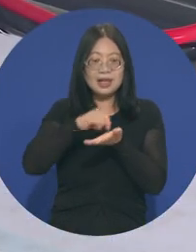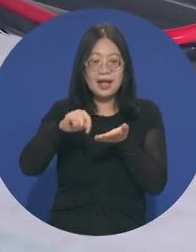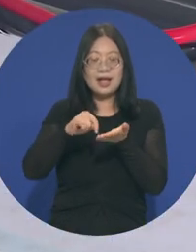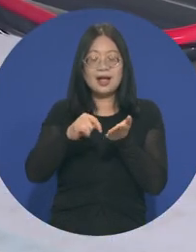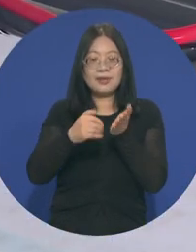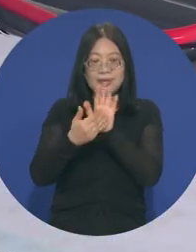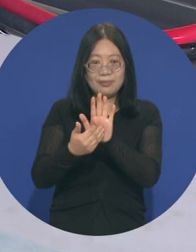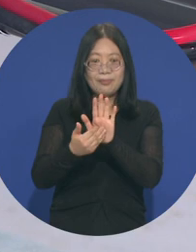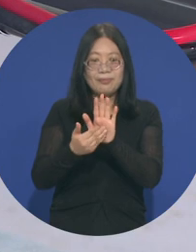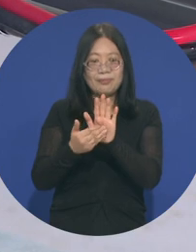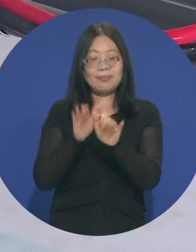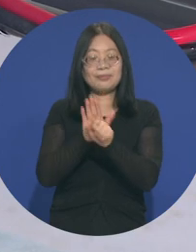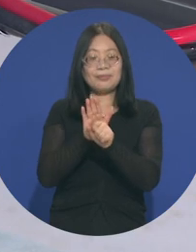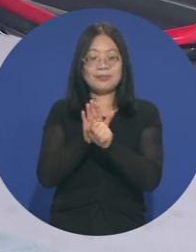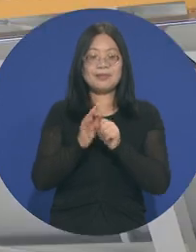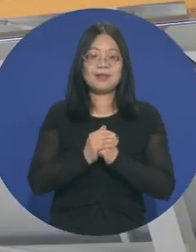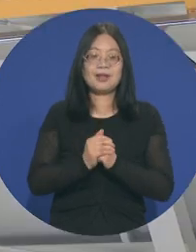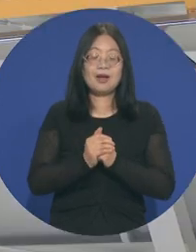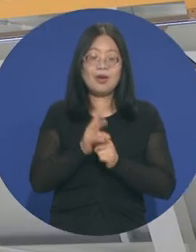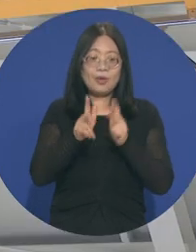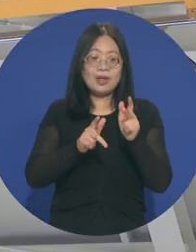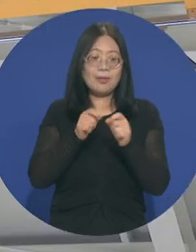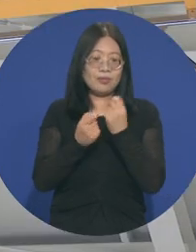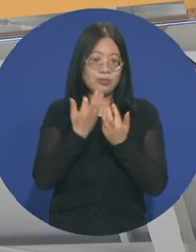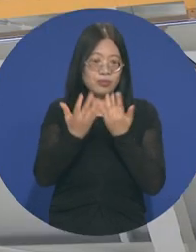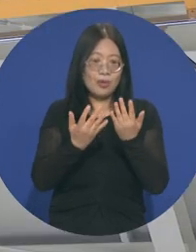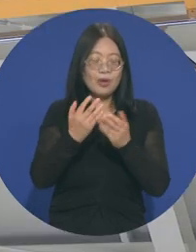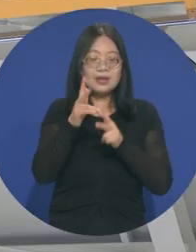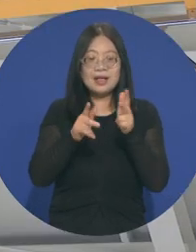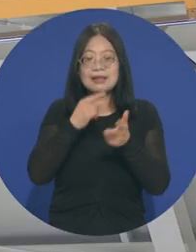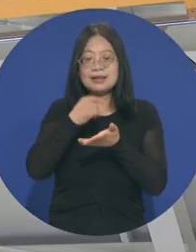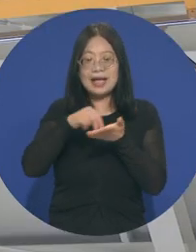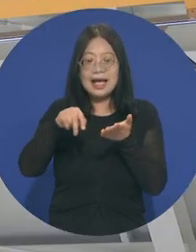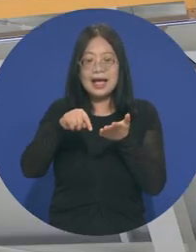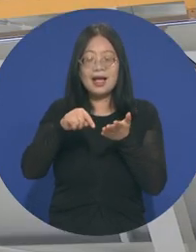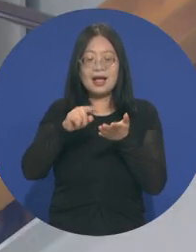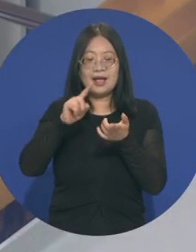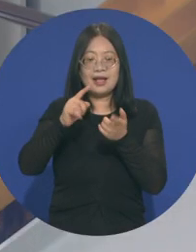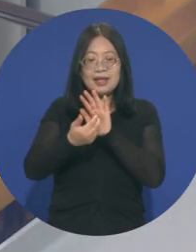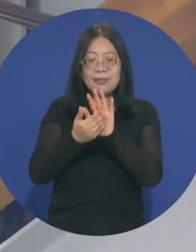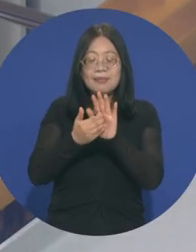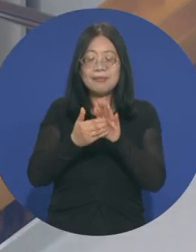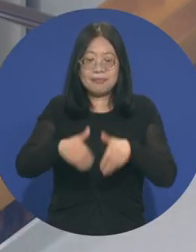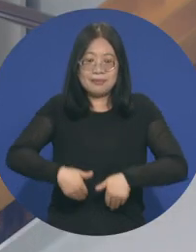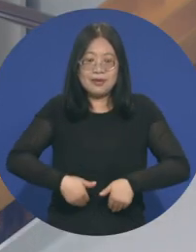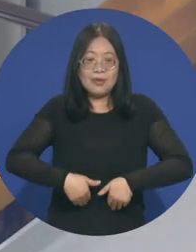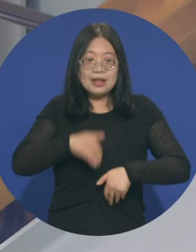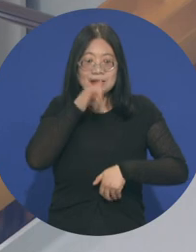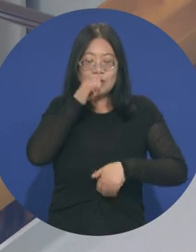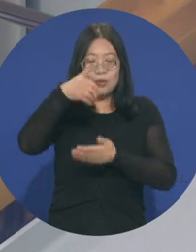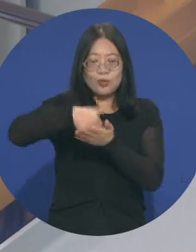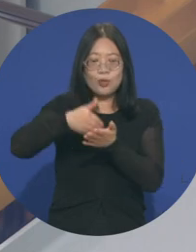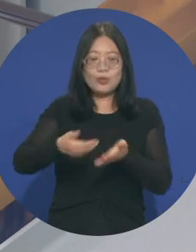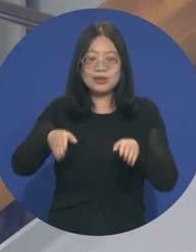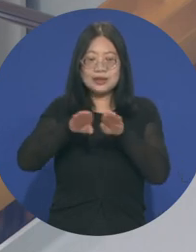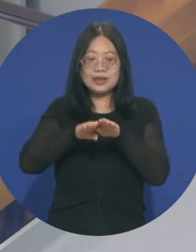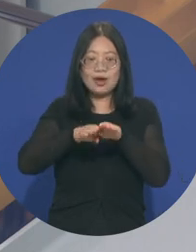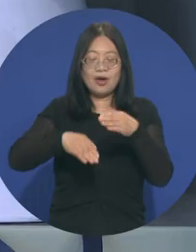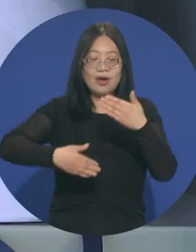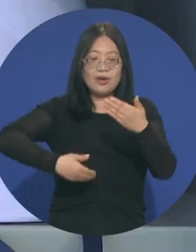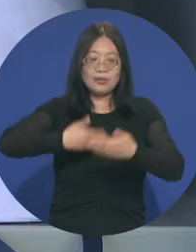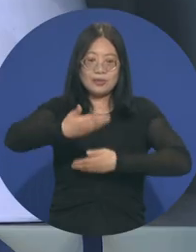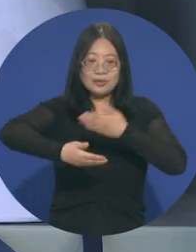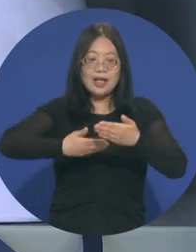예방까지 챙깁니다. 최근 공장 화재 등 산업재해 예방에 대한 필요성이 고조되는 가운데 노후 시설 교체 등 안전한